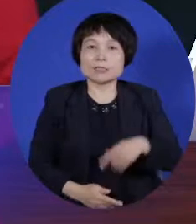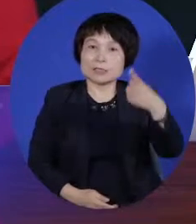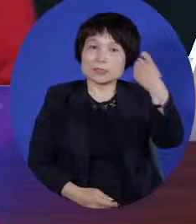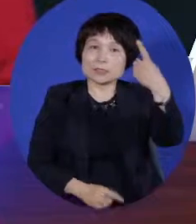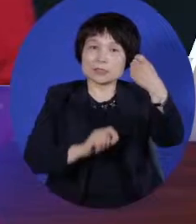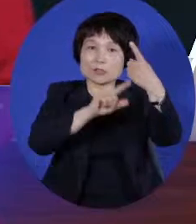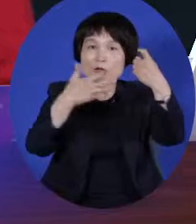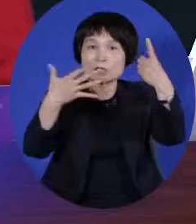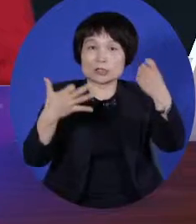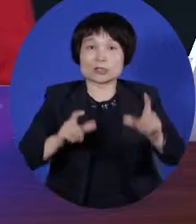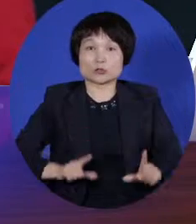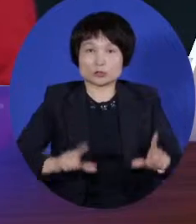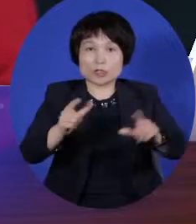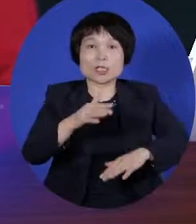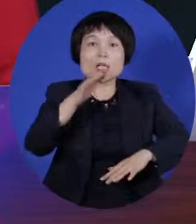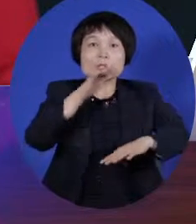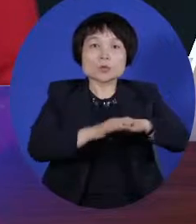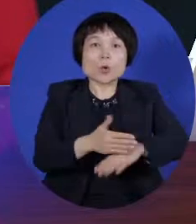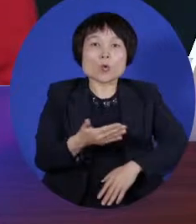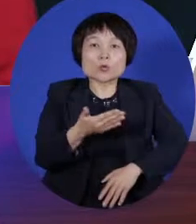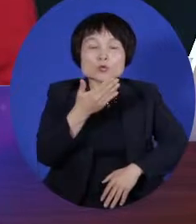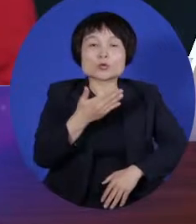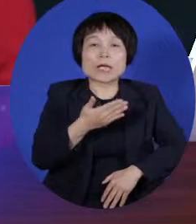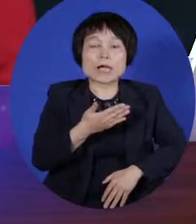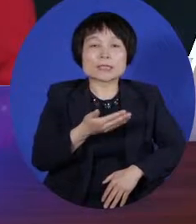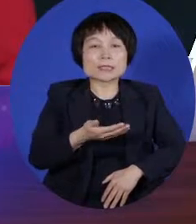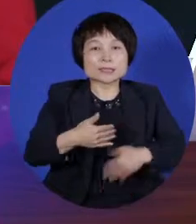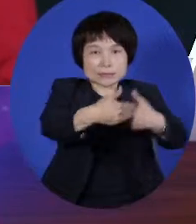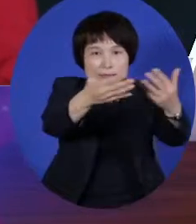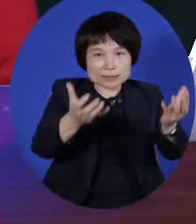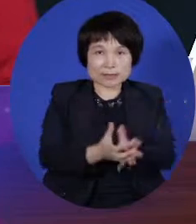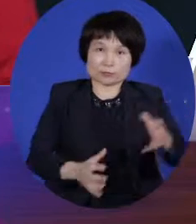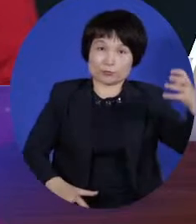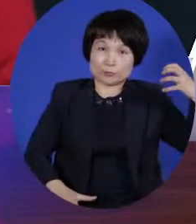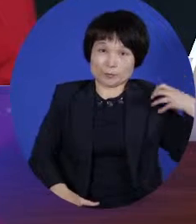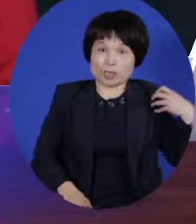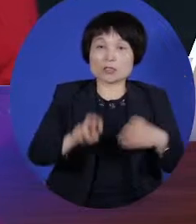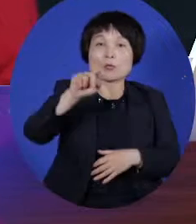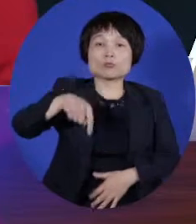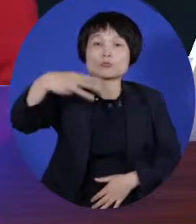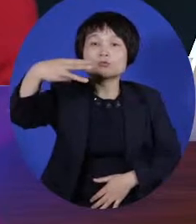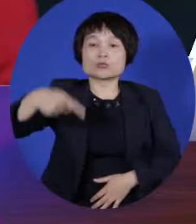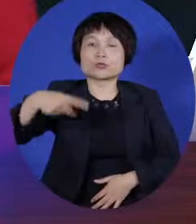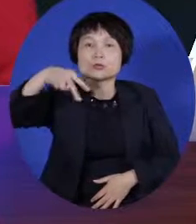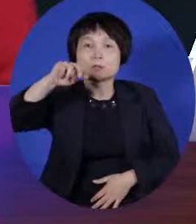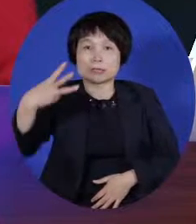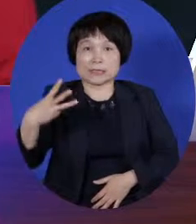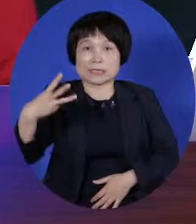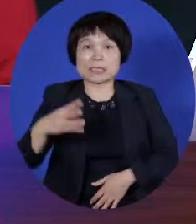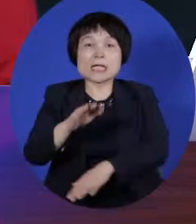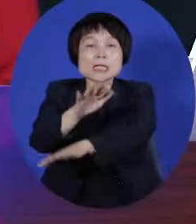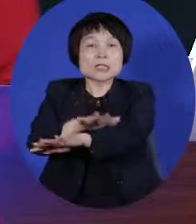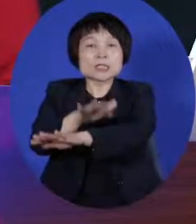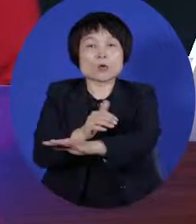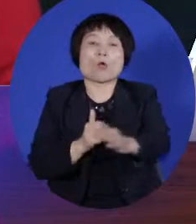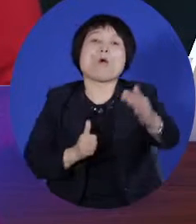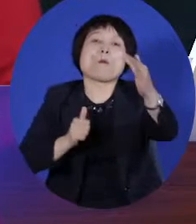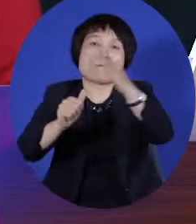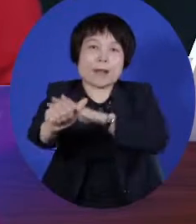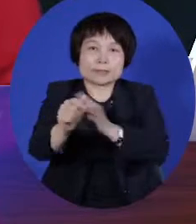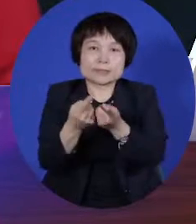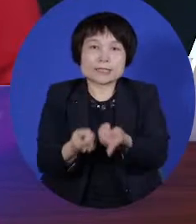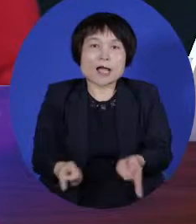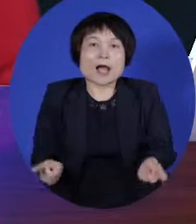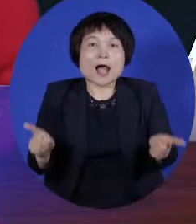지난 11월 19일 농수산식품 04 노사 합동 관계자들은 대룡 이 물으실 마을을 방문하여 마을 주민들과 함께